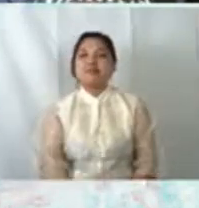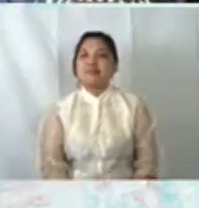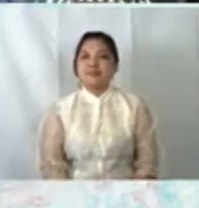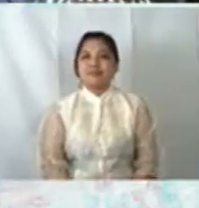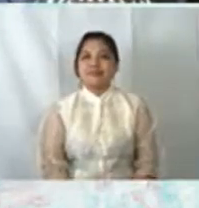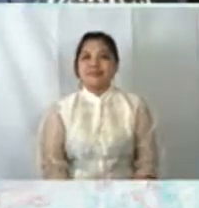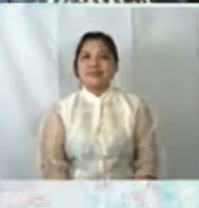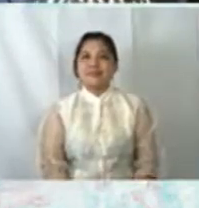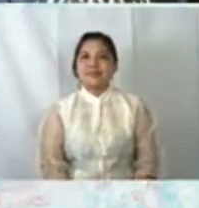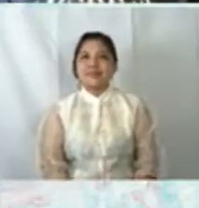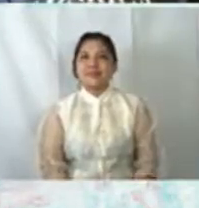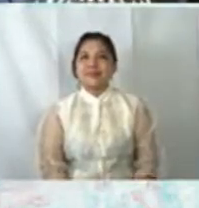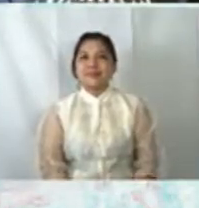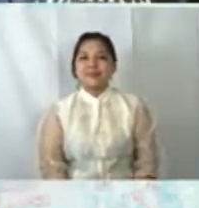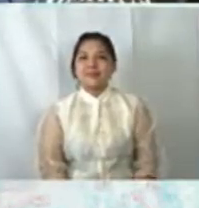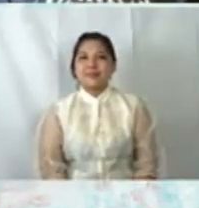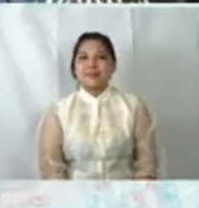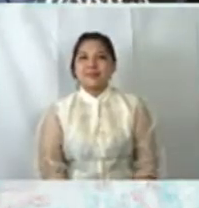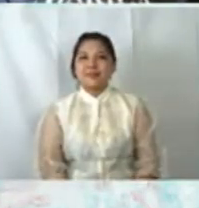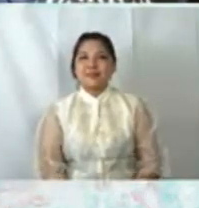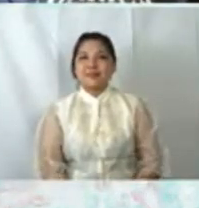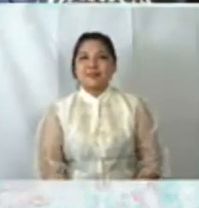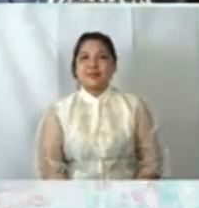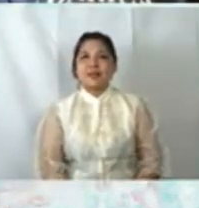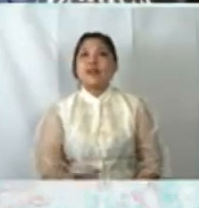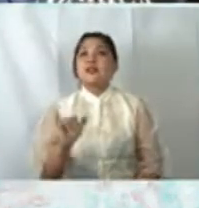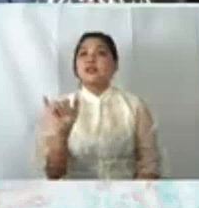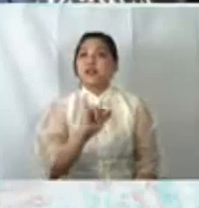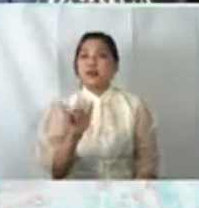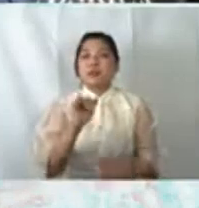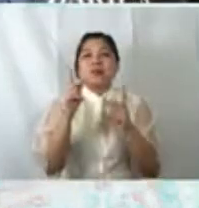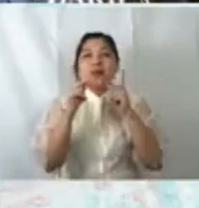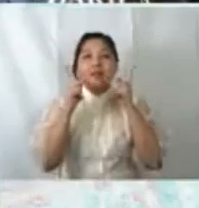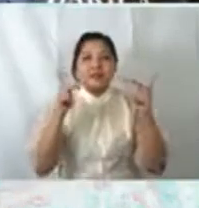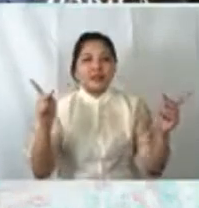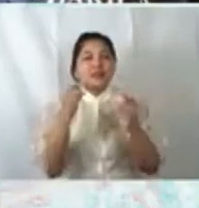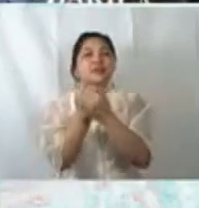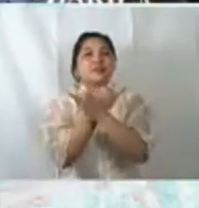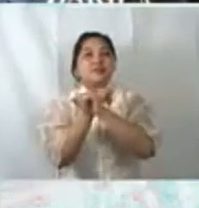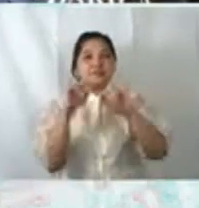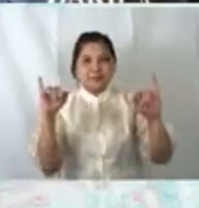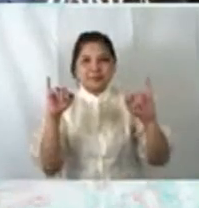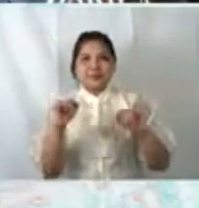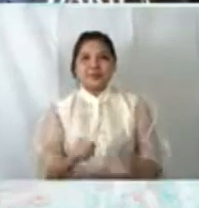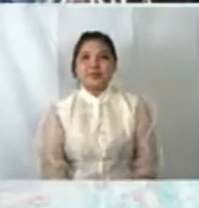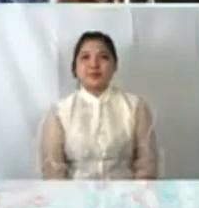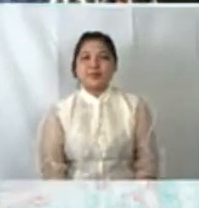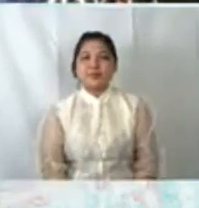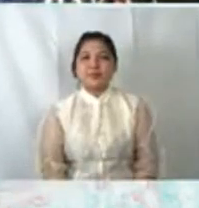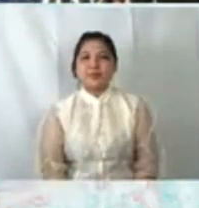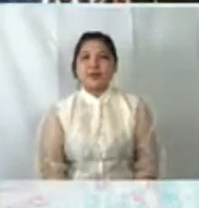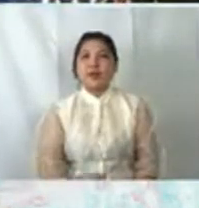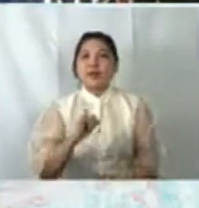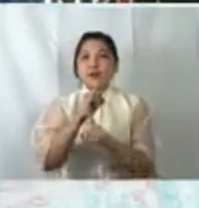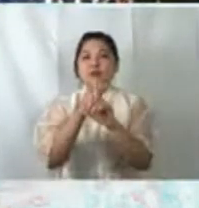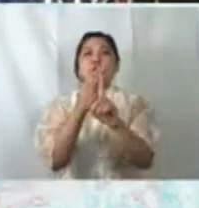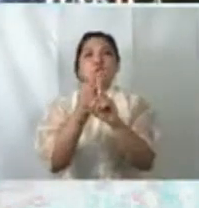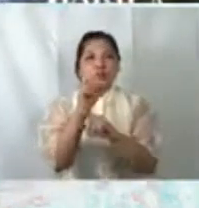Oh. At gayon din, pinaproklama din ng independensya, di ba? Noong